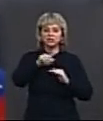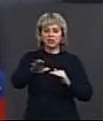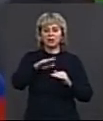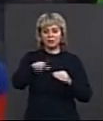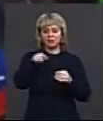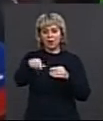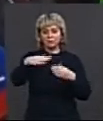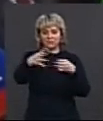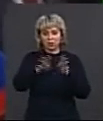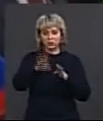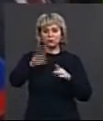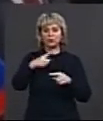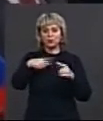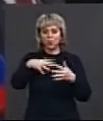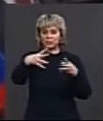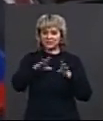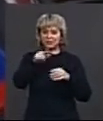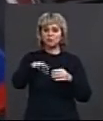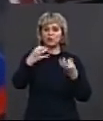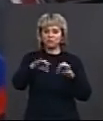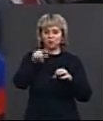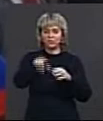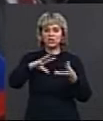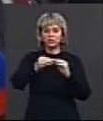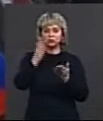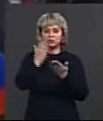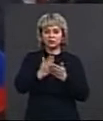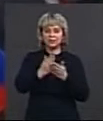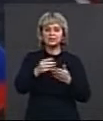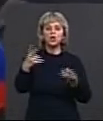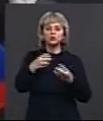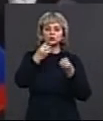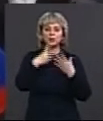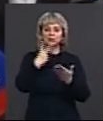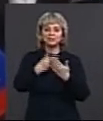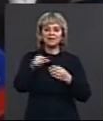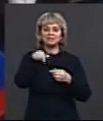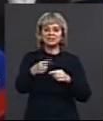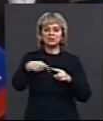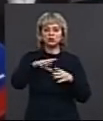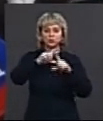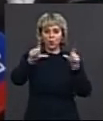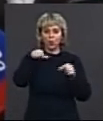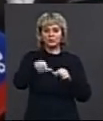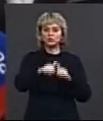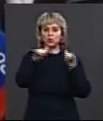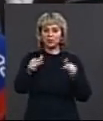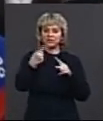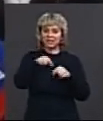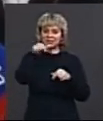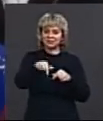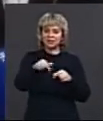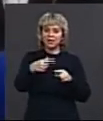потом в полной неволе, потом выпуск на волю. Теперь результаты есть. Нужно просто увеличивать вольерные комплексы, увеличивать поголовье,